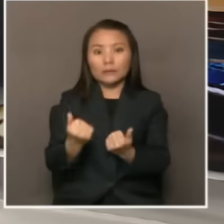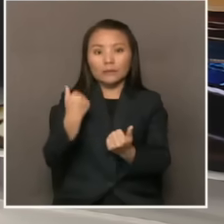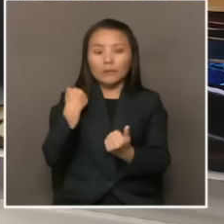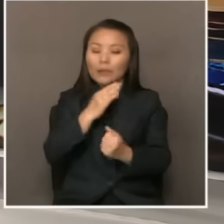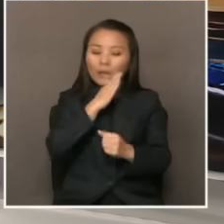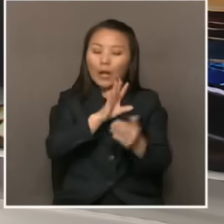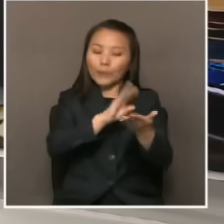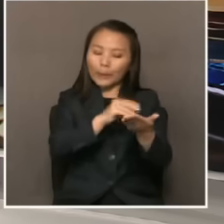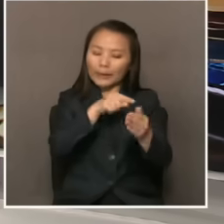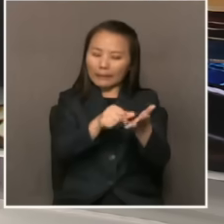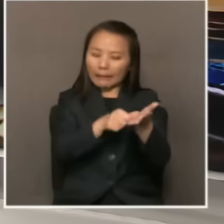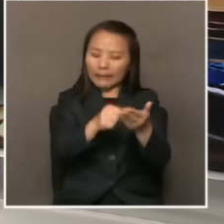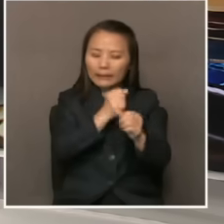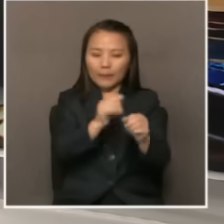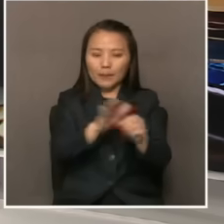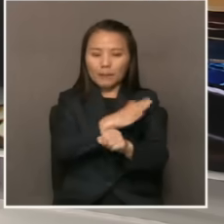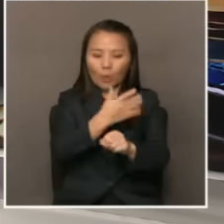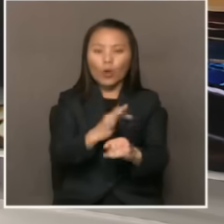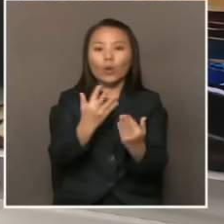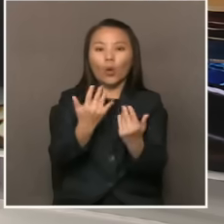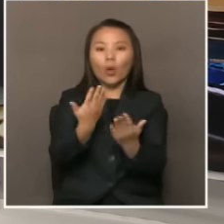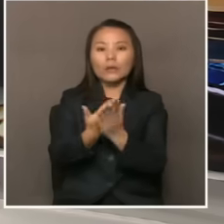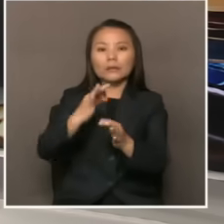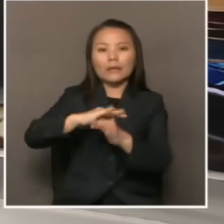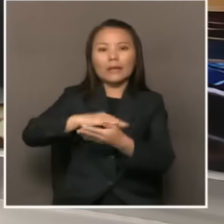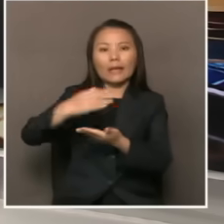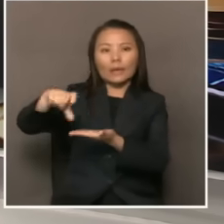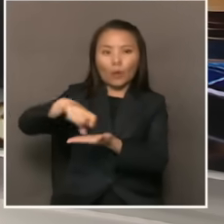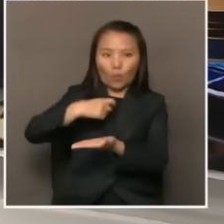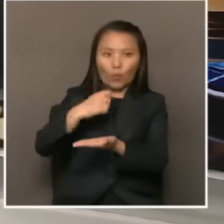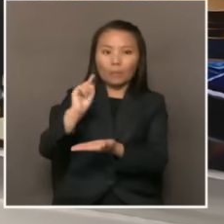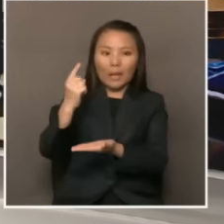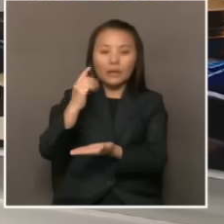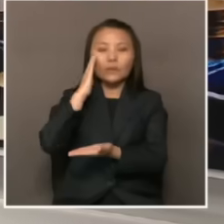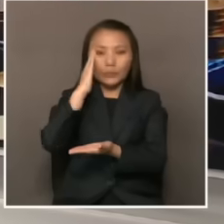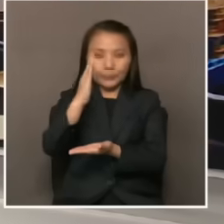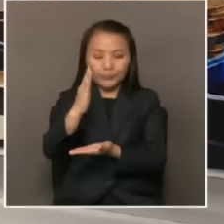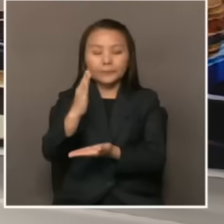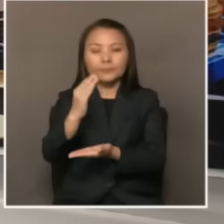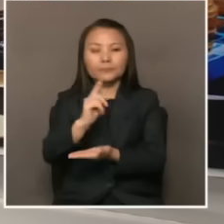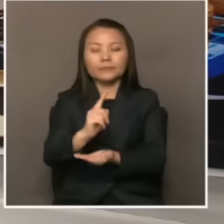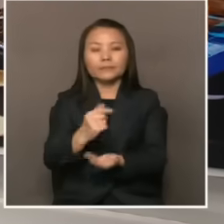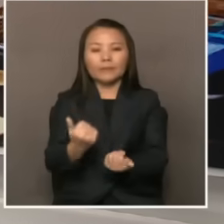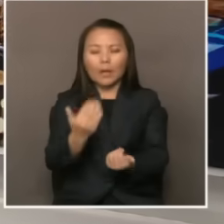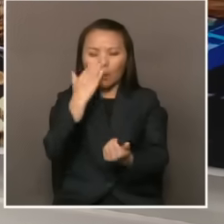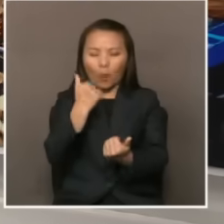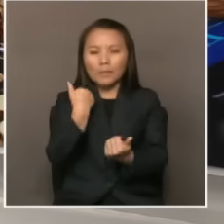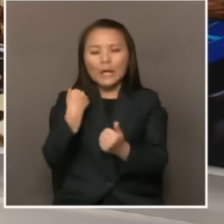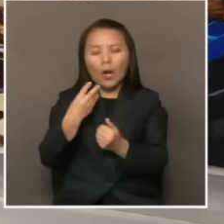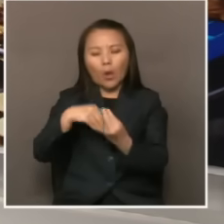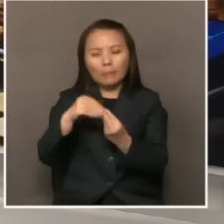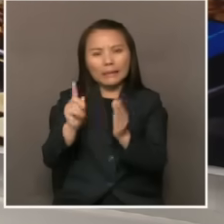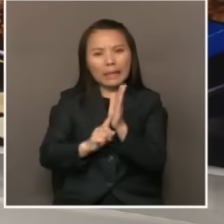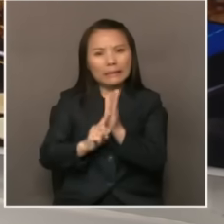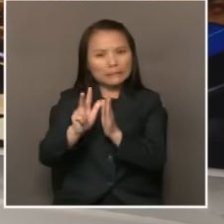สมบูรณ์แล้วก็ต้องรอการโอนเงินเข้าบัญชีในรอบเก็บตกนะคะอย่างที่ลิซ่ารายงานไปเมื่อวันก่อนจะมีรอบเก็บตกอีก 3